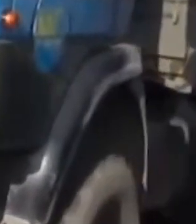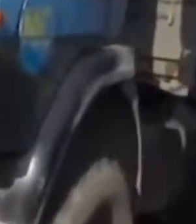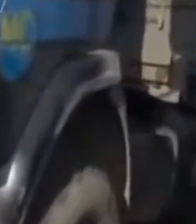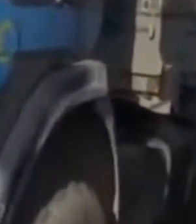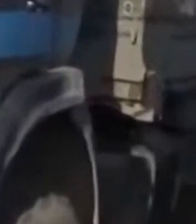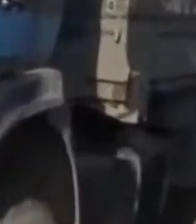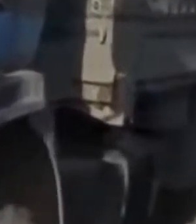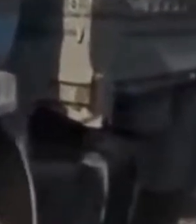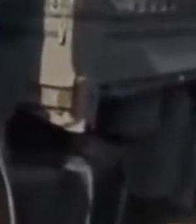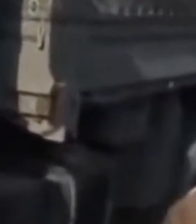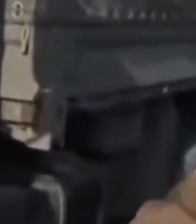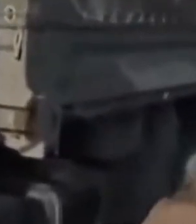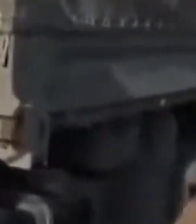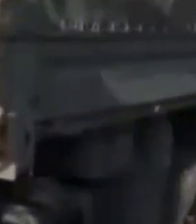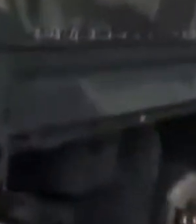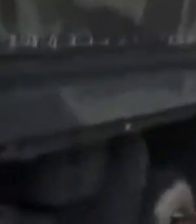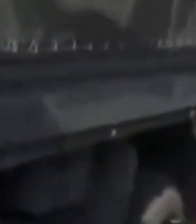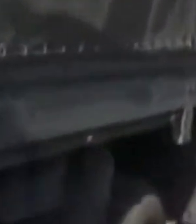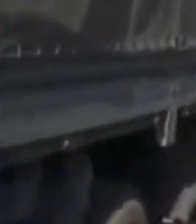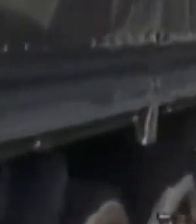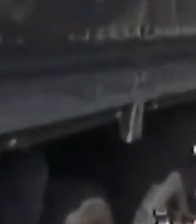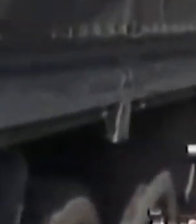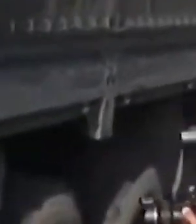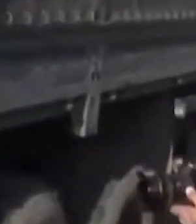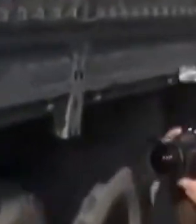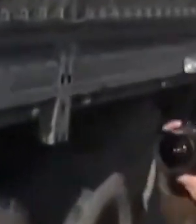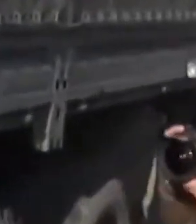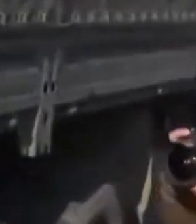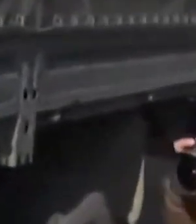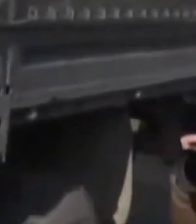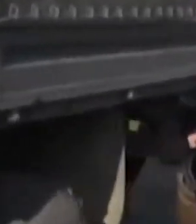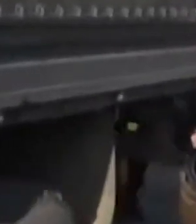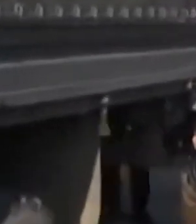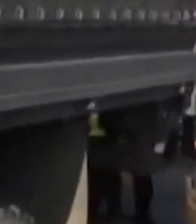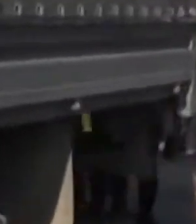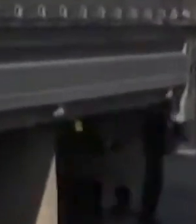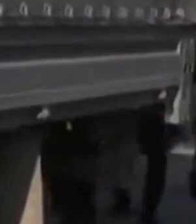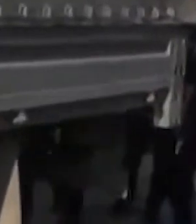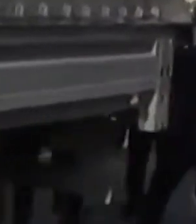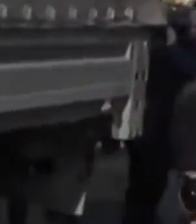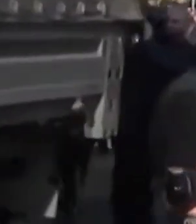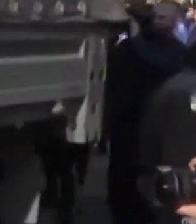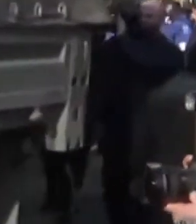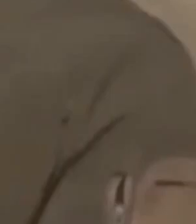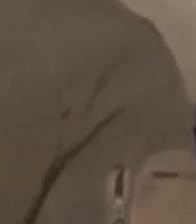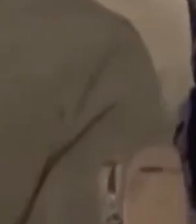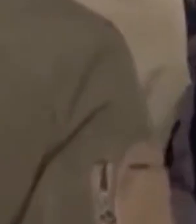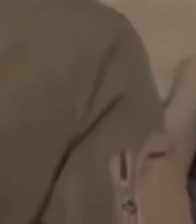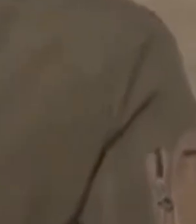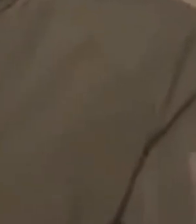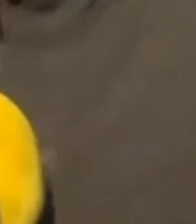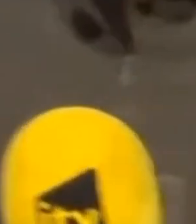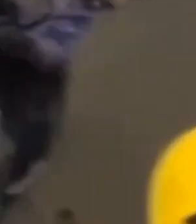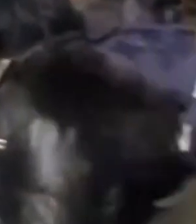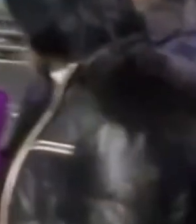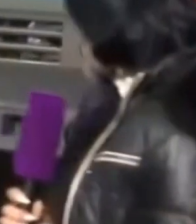Ադրբեջանցիները ճանապարհ են բացում խաղաղապահների բեռների համար ու դա ներկայացնում այնպես, իբրև թե միջանցքը բաց է բոլորի համար։